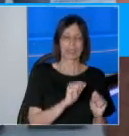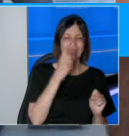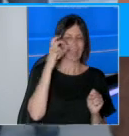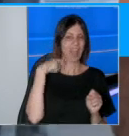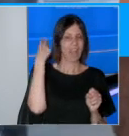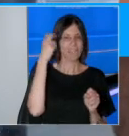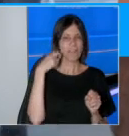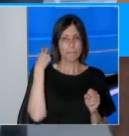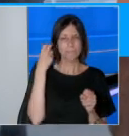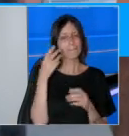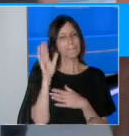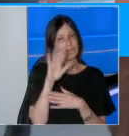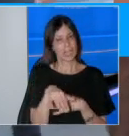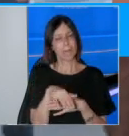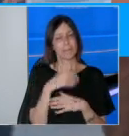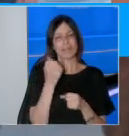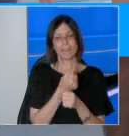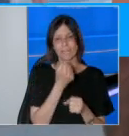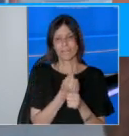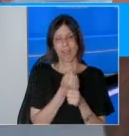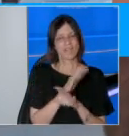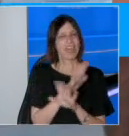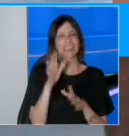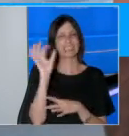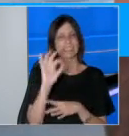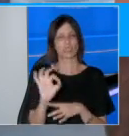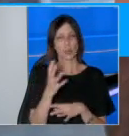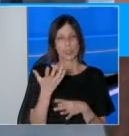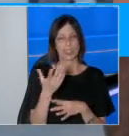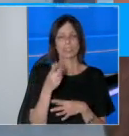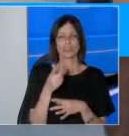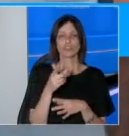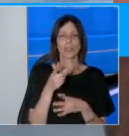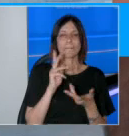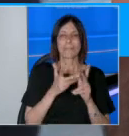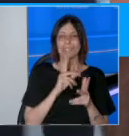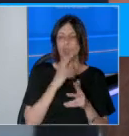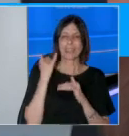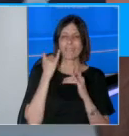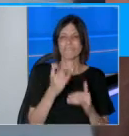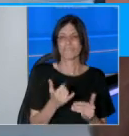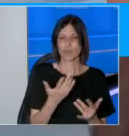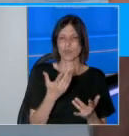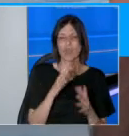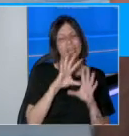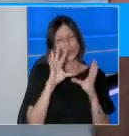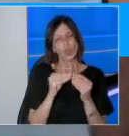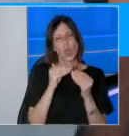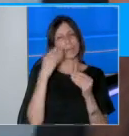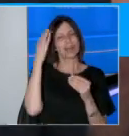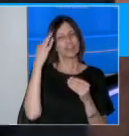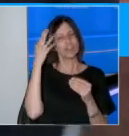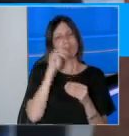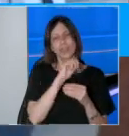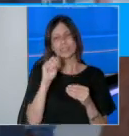הערבים, וגם תפעיל, ואין סיכוי שמרץ לא יביאו את כל מחשבותיהם בנושא